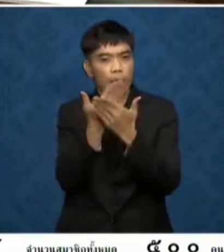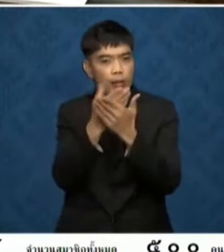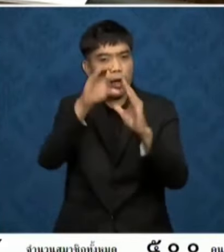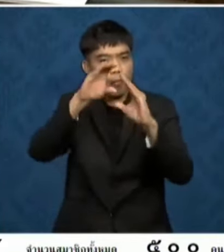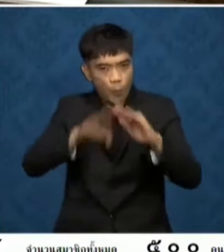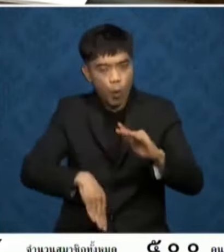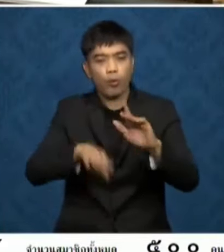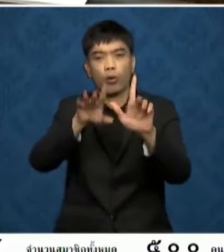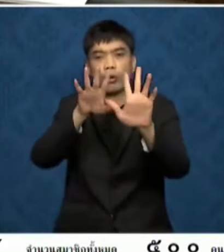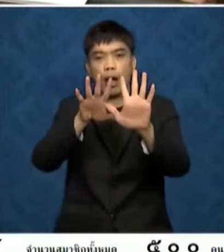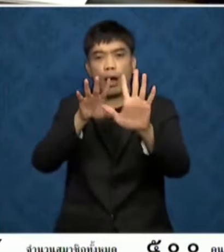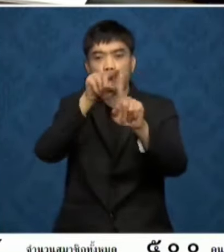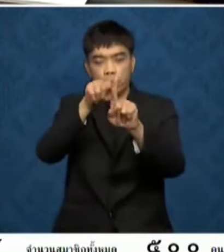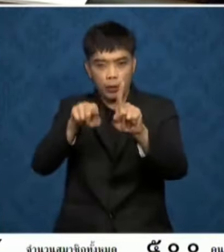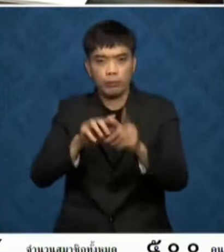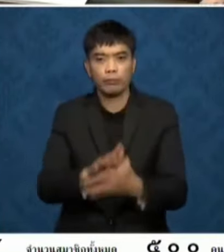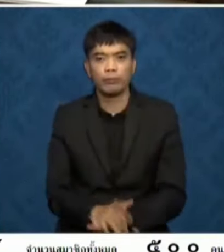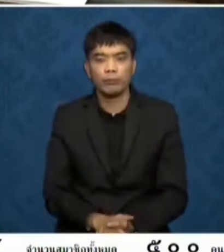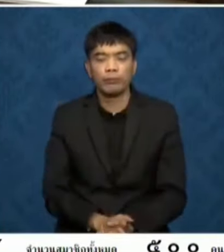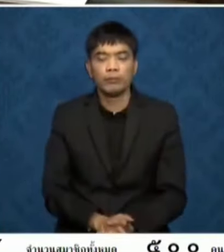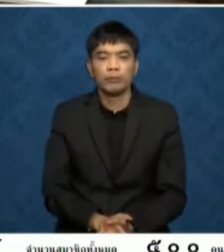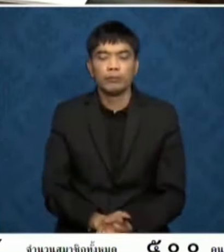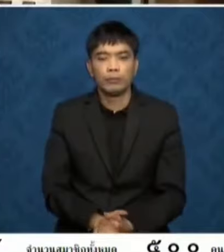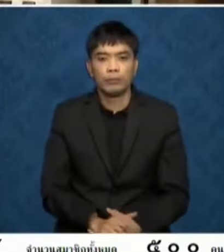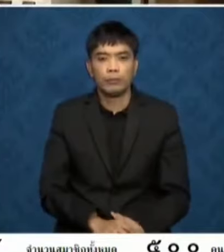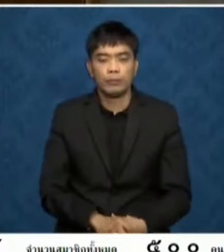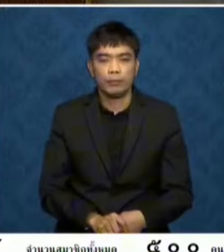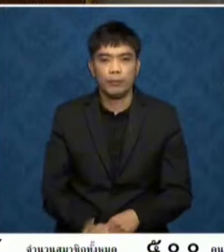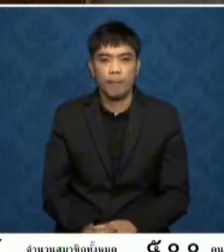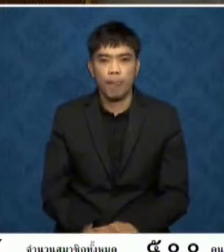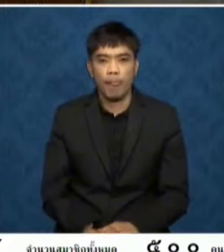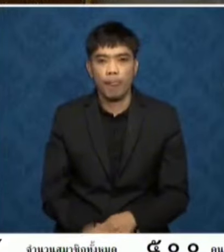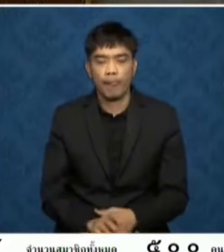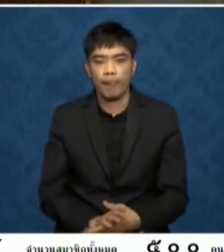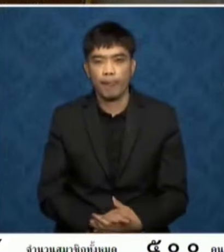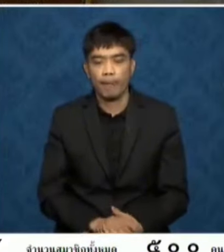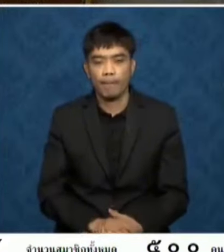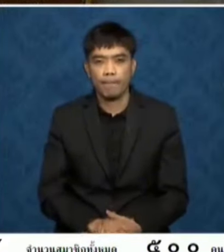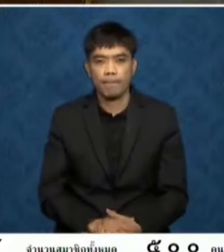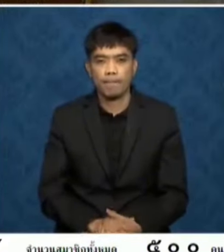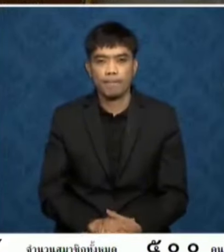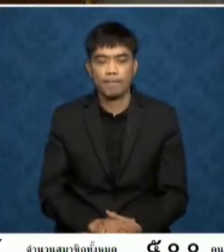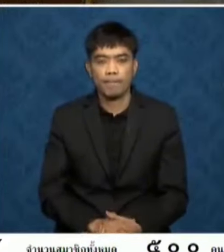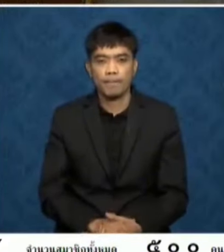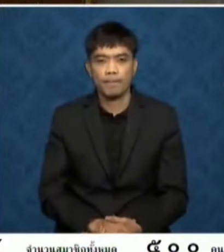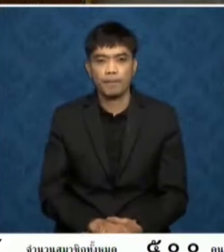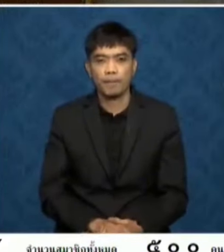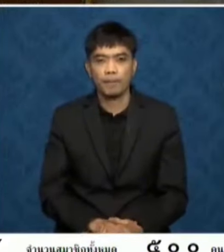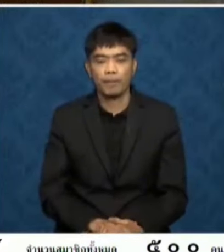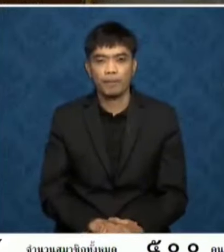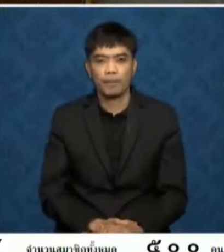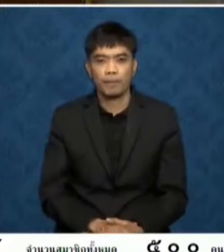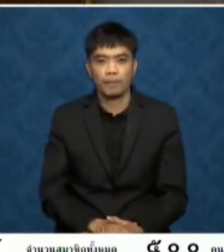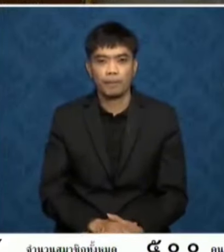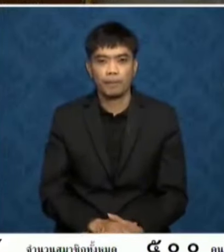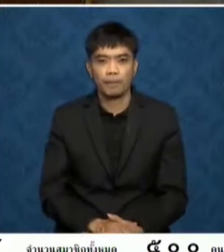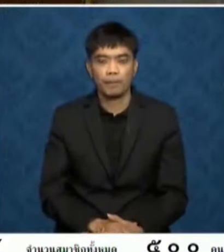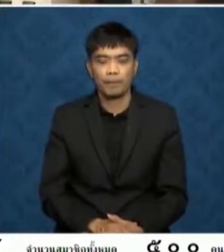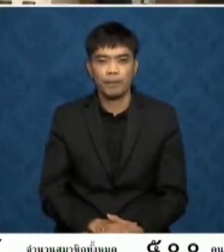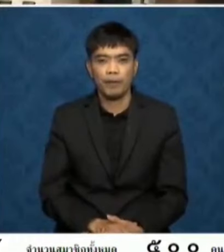บคุณค่ะท่านประธาน ขอบคุณครับต่อไปเป็นกรรมาธิการอีกท่านนึงที่สงวนความเห็นนะครับเชิญท่านเรืองไกรเลขกิจวัฒนะ